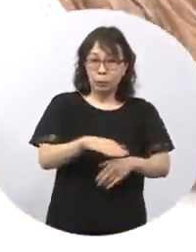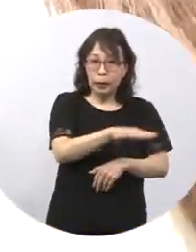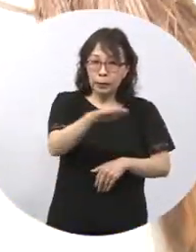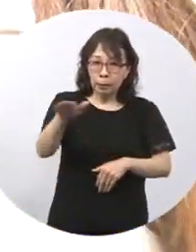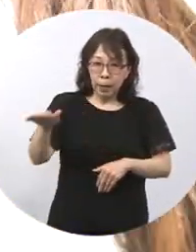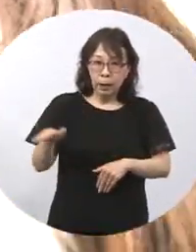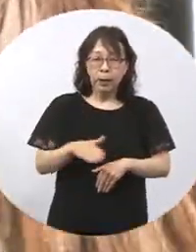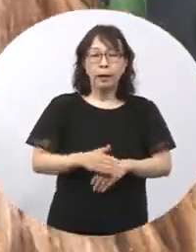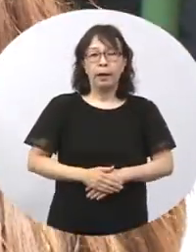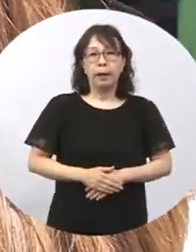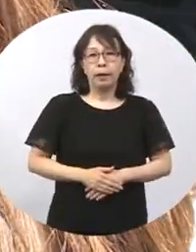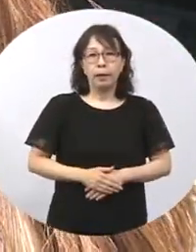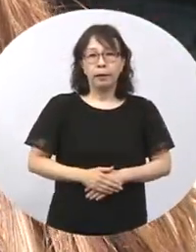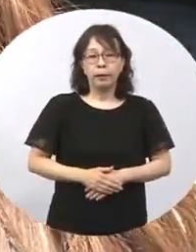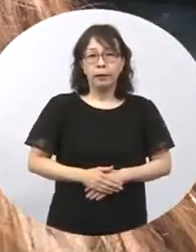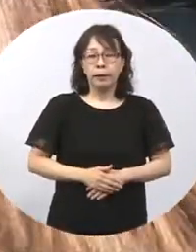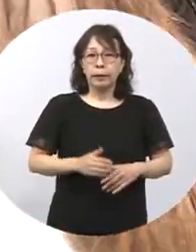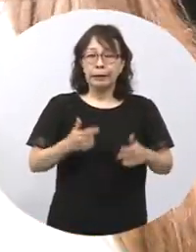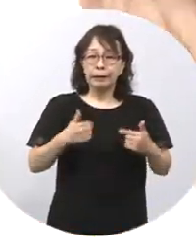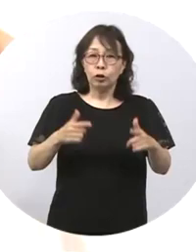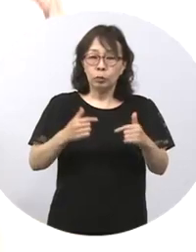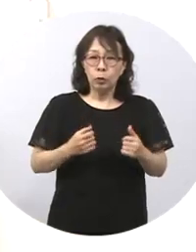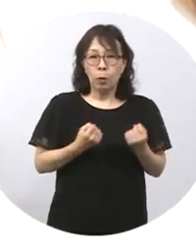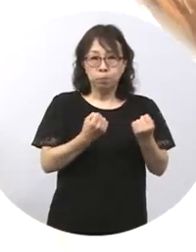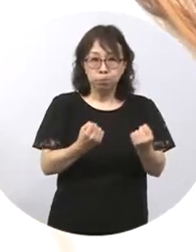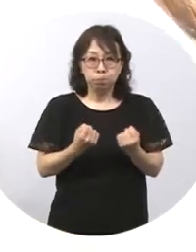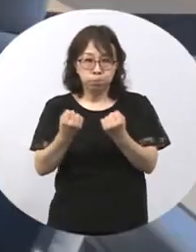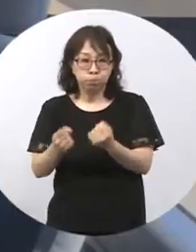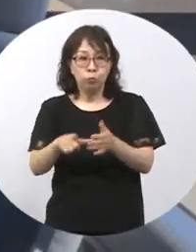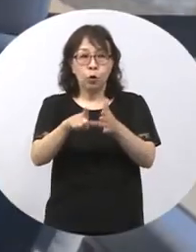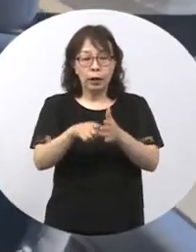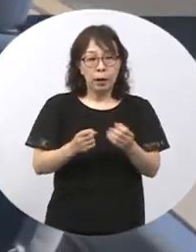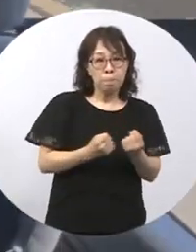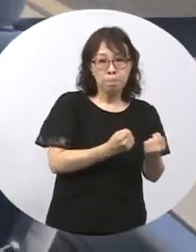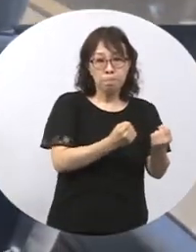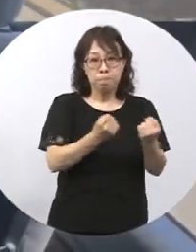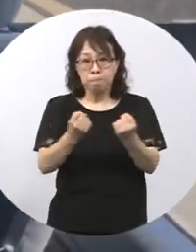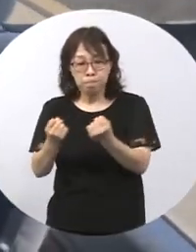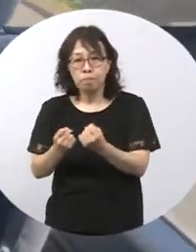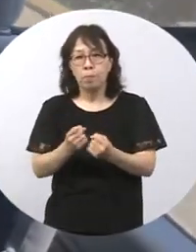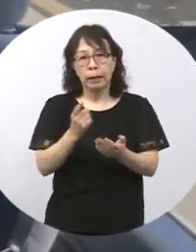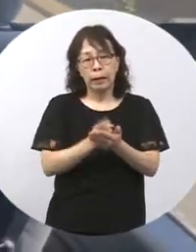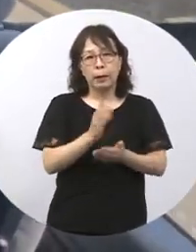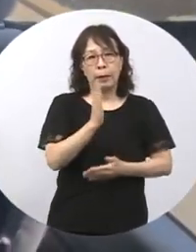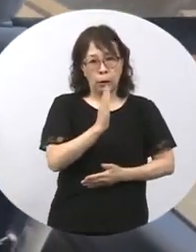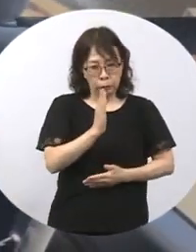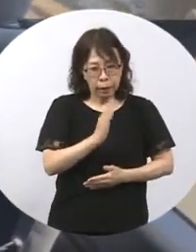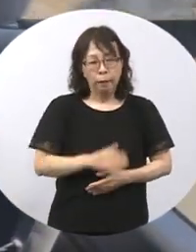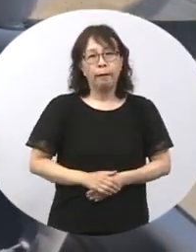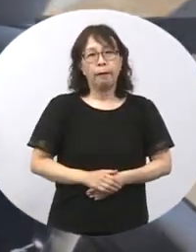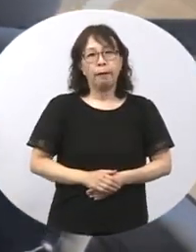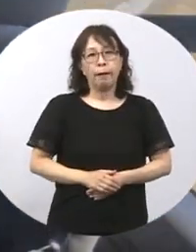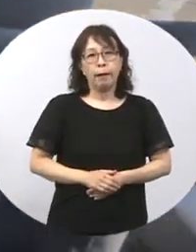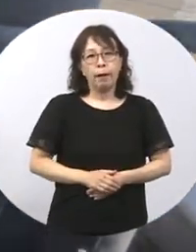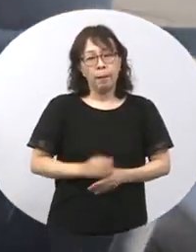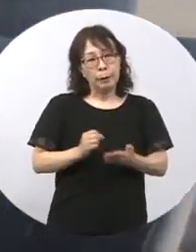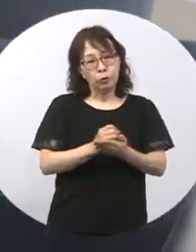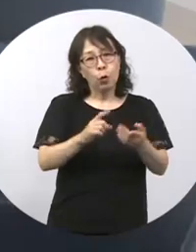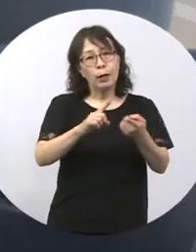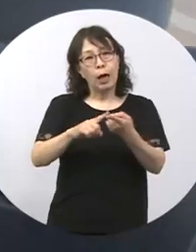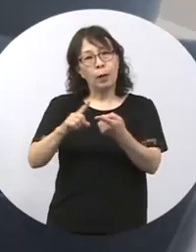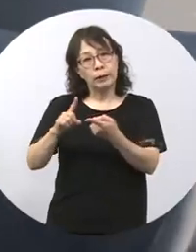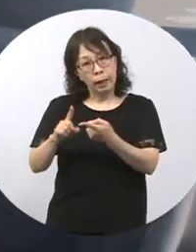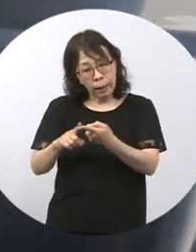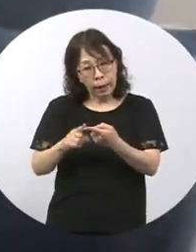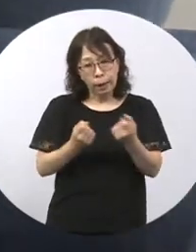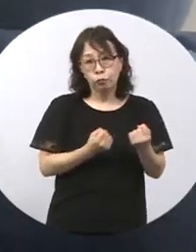様には日常の移動を考えるときに車を過度に利用するのではなく、時と場合に応じ